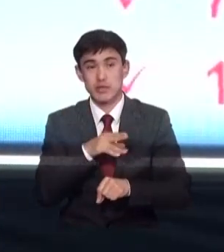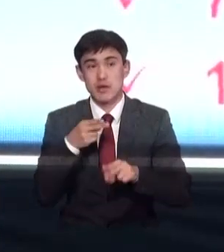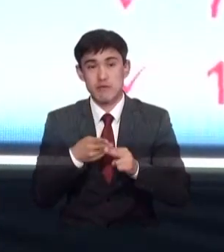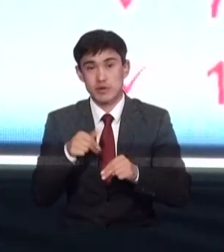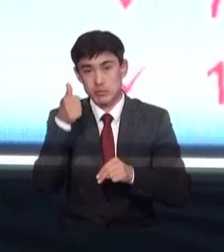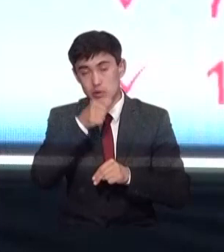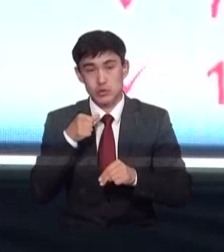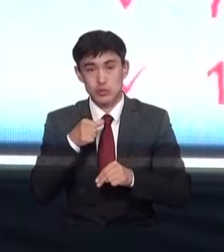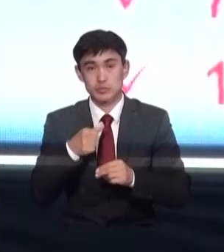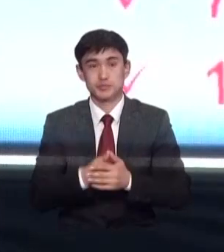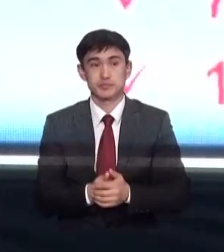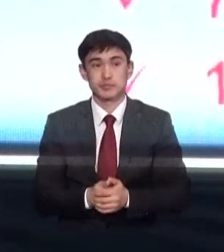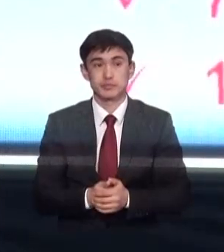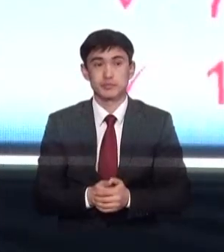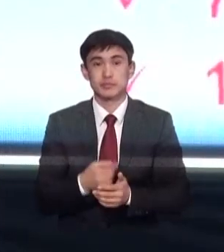году